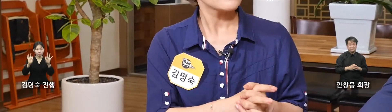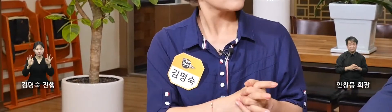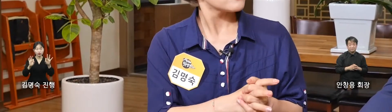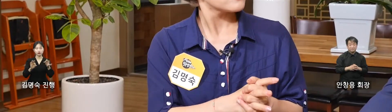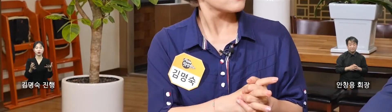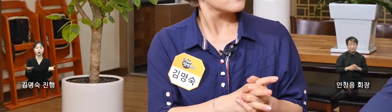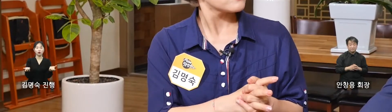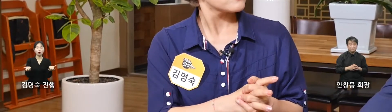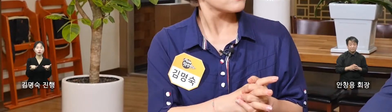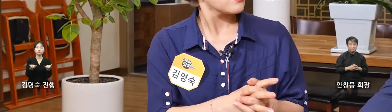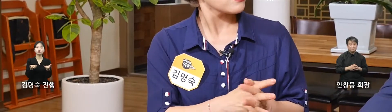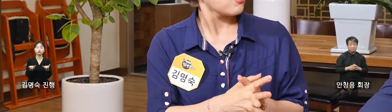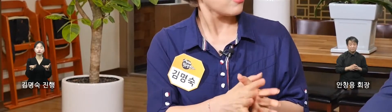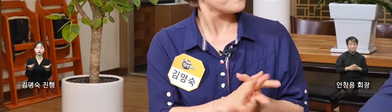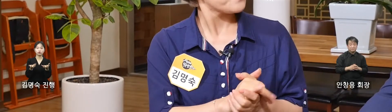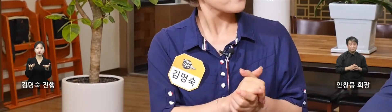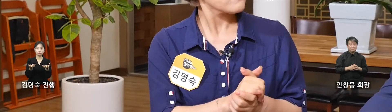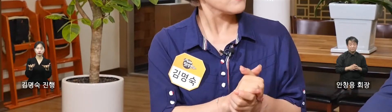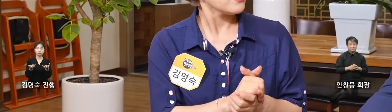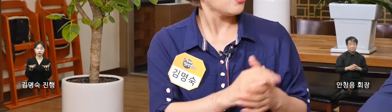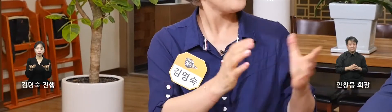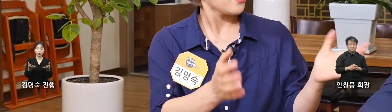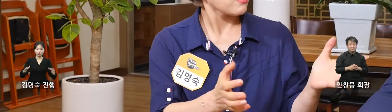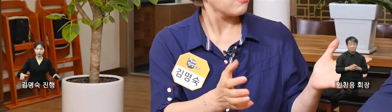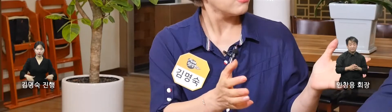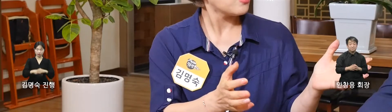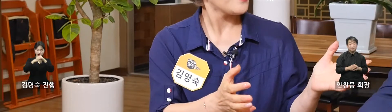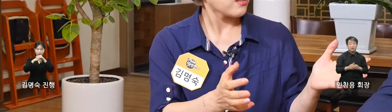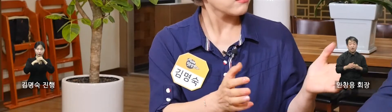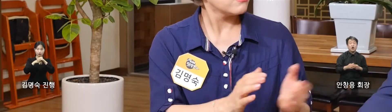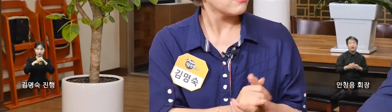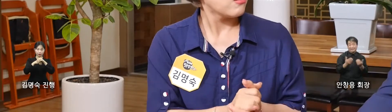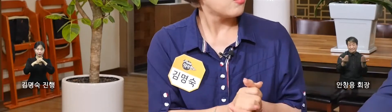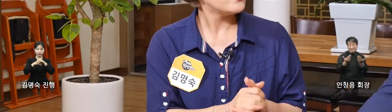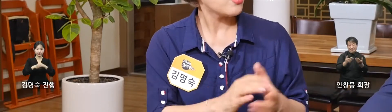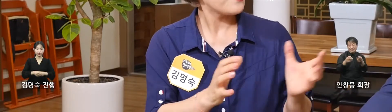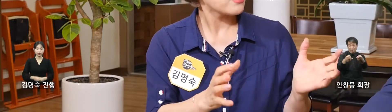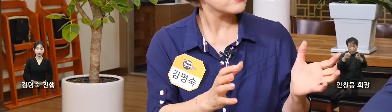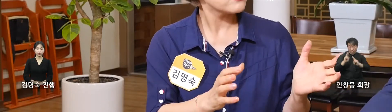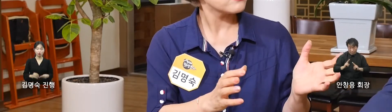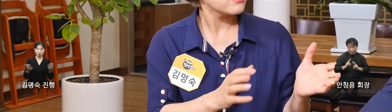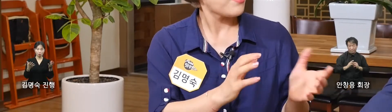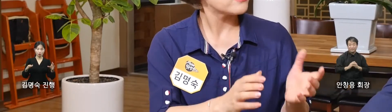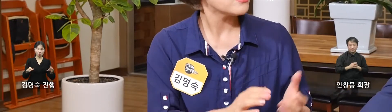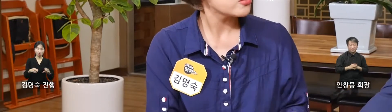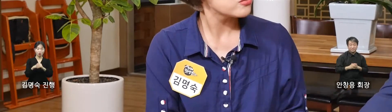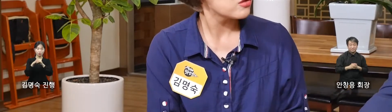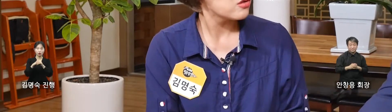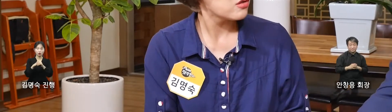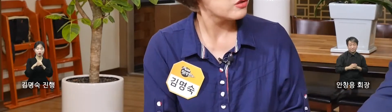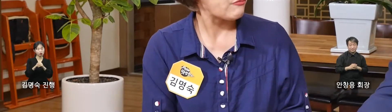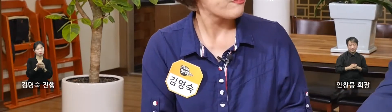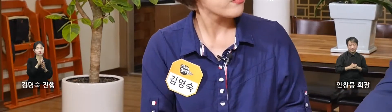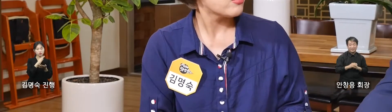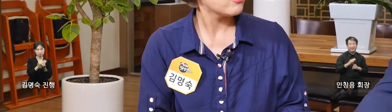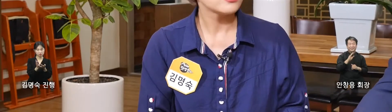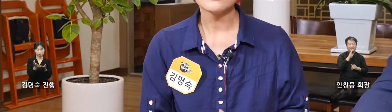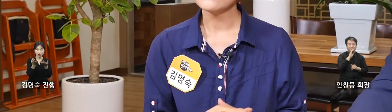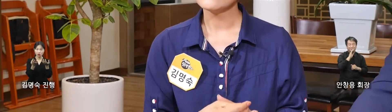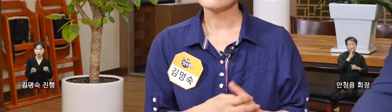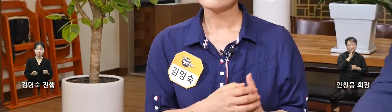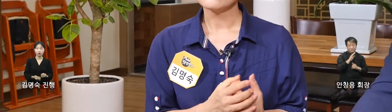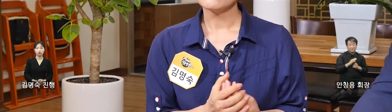업무 체결, 예. 협약, 업무 협약, 예. 예. 업무 예. 협약들을 되게 많이 하셨어요. 예.